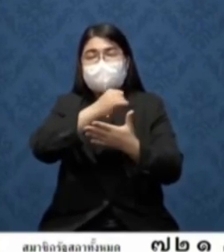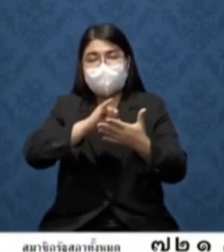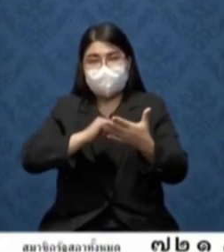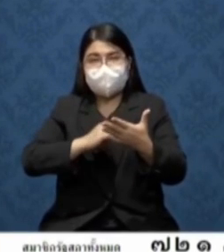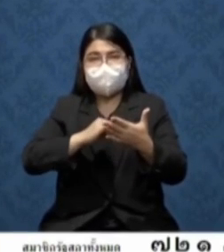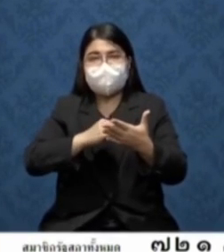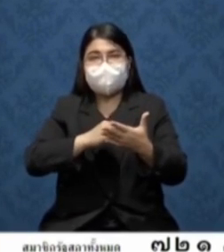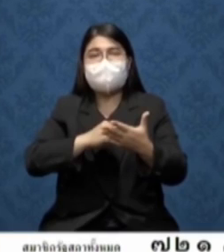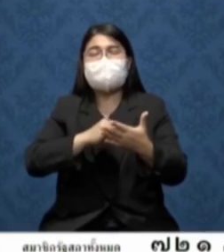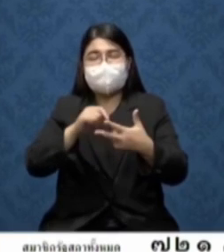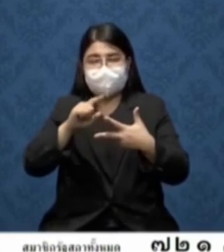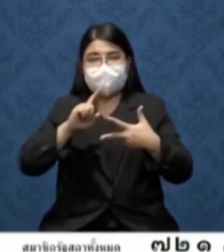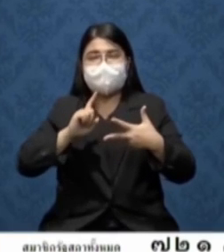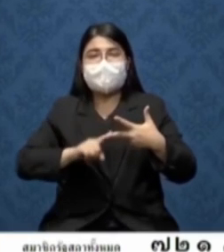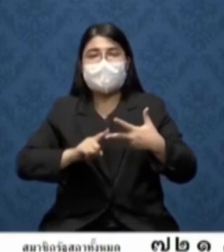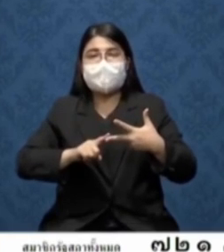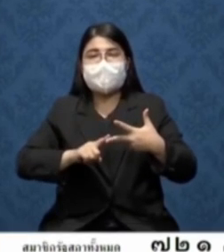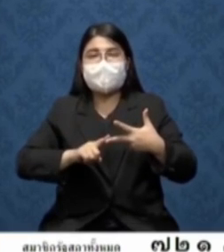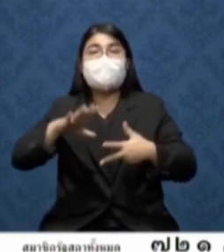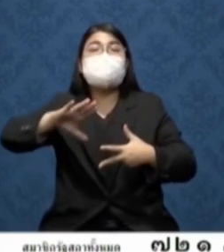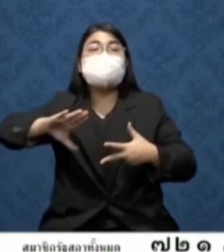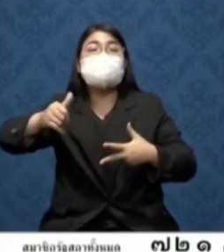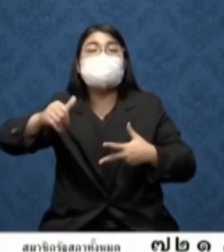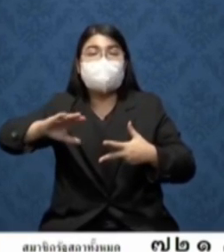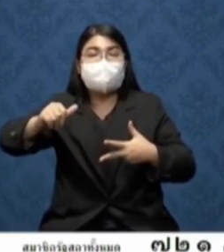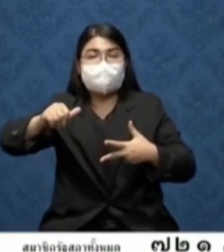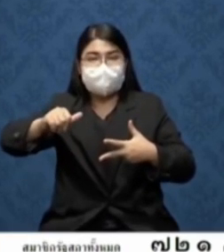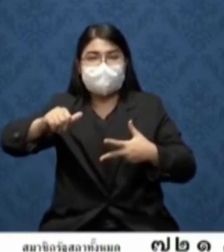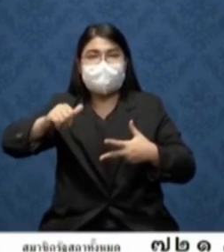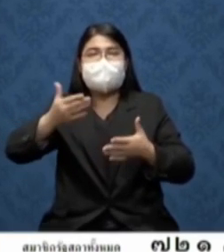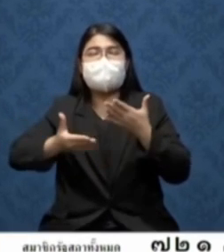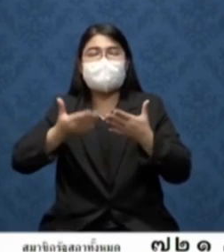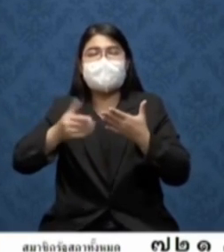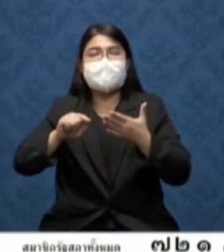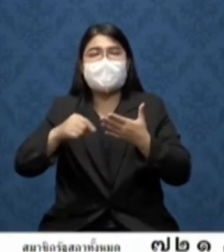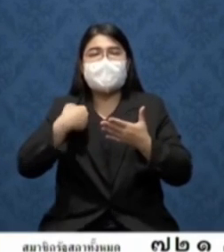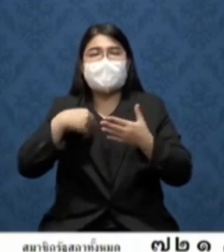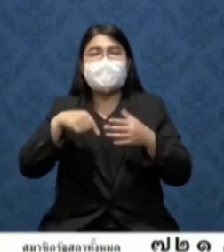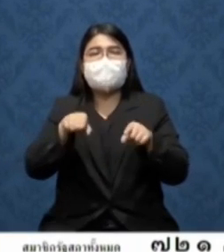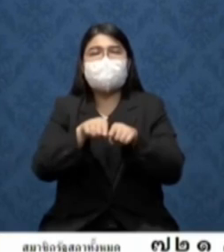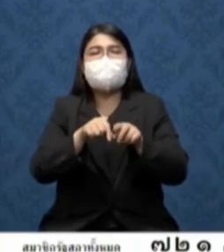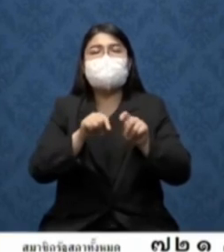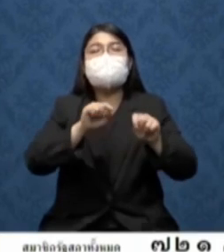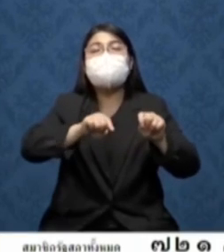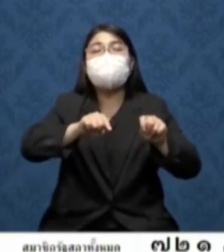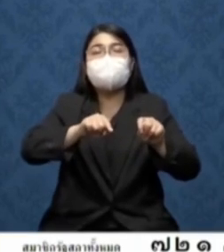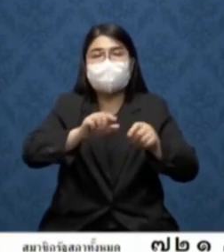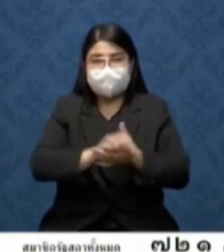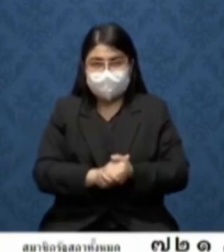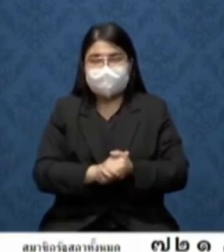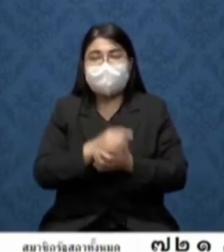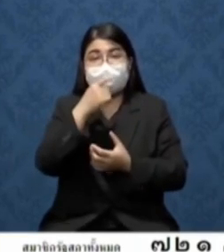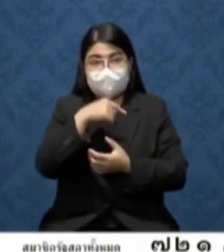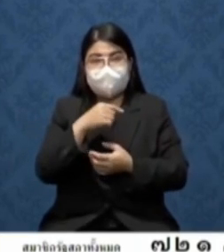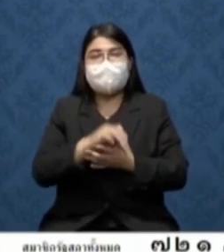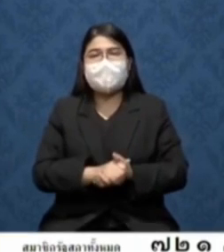า prefecture และระดับเมืองหรือที่ใกล้เคียงกับประเทศไทยก็คือระดับตำบลความสำเร็